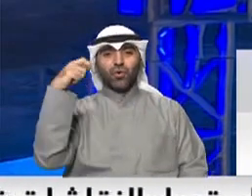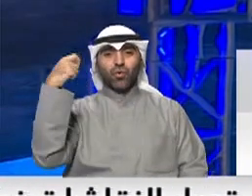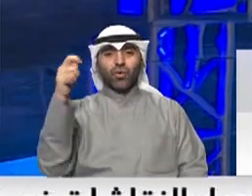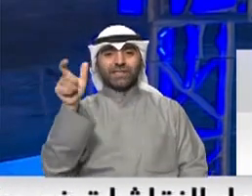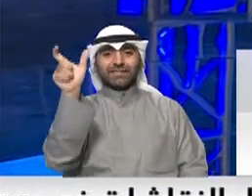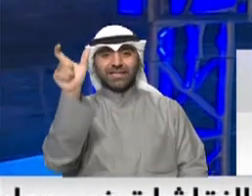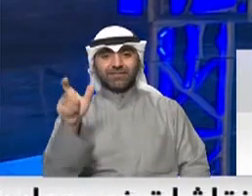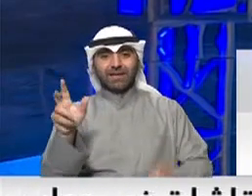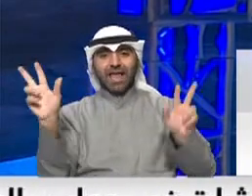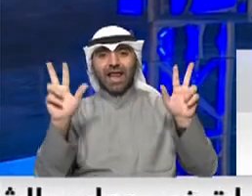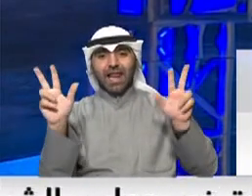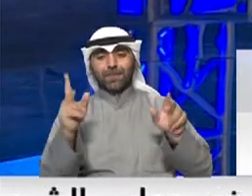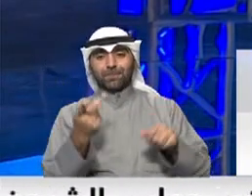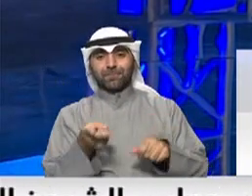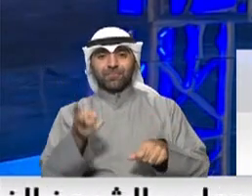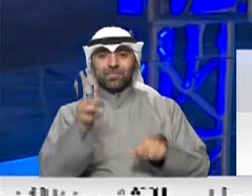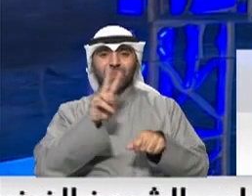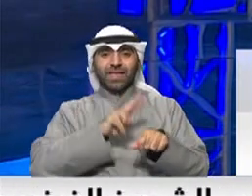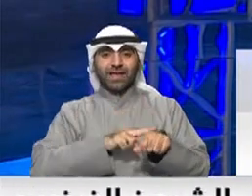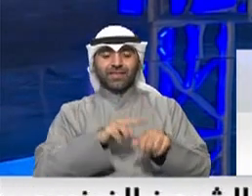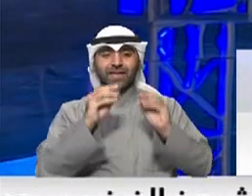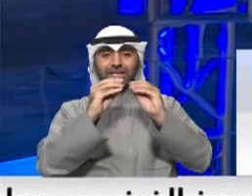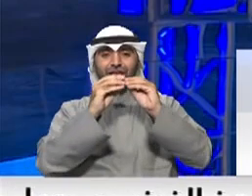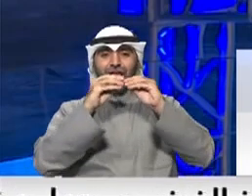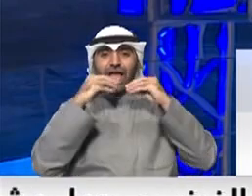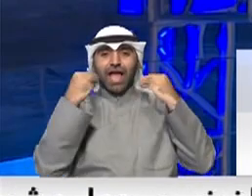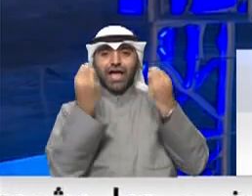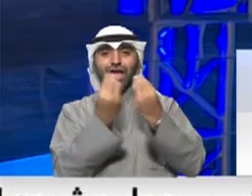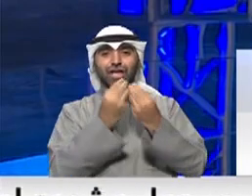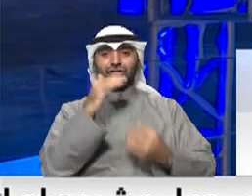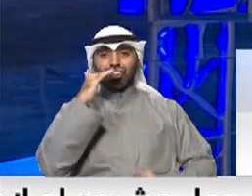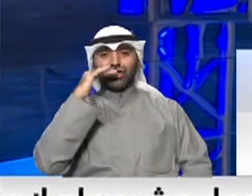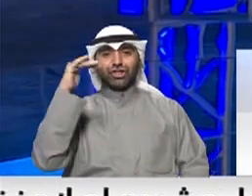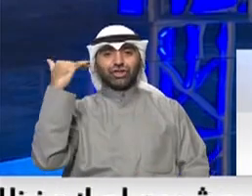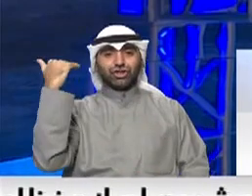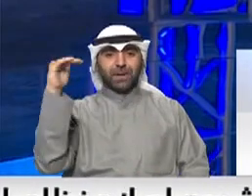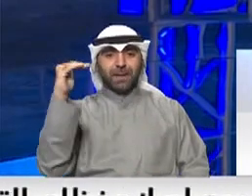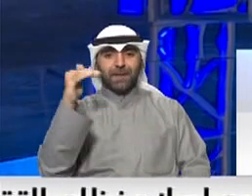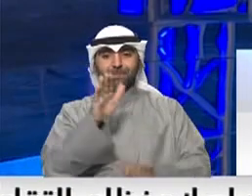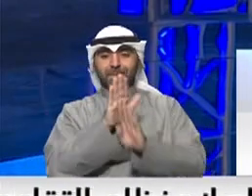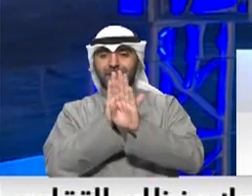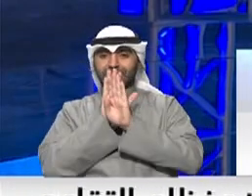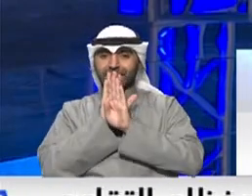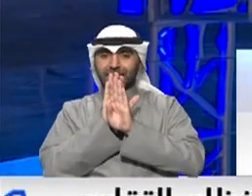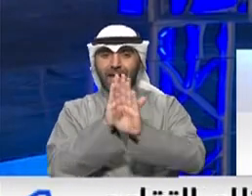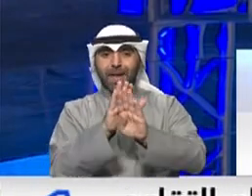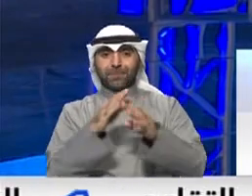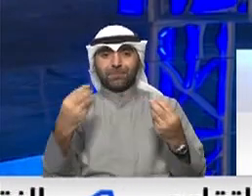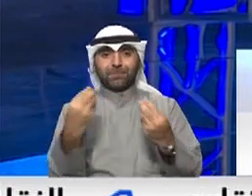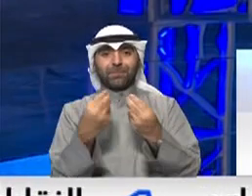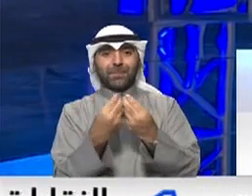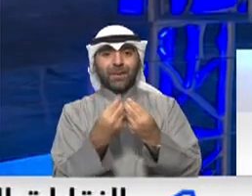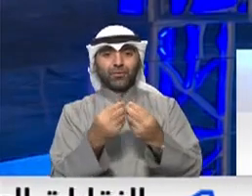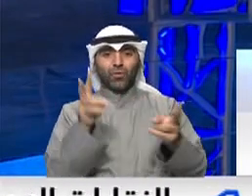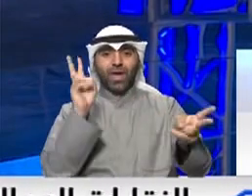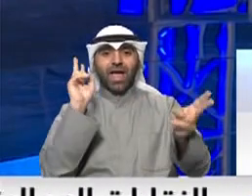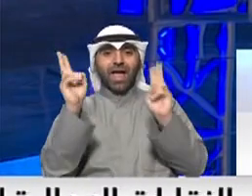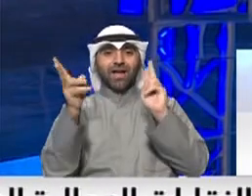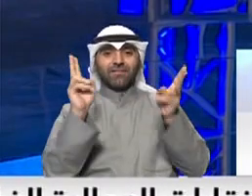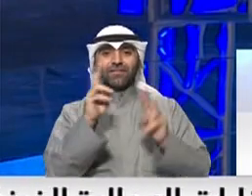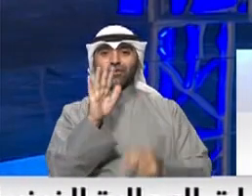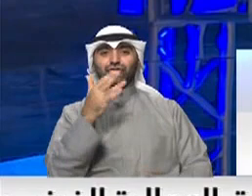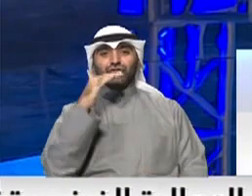لما تسند إدارة مهرجان كبير وله تاريخه لشباب هم الأساس في